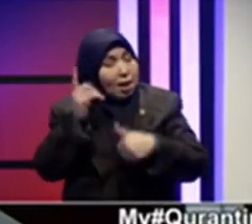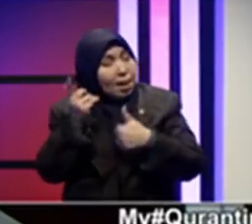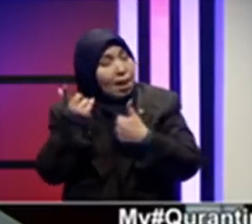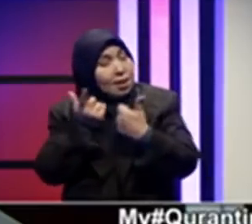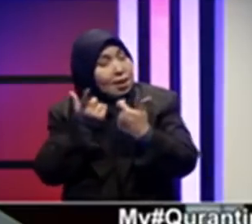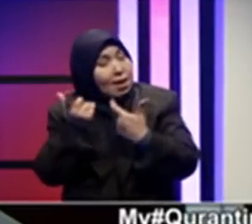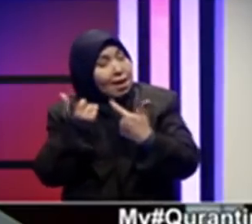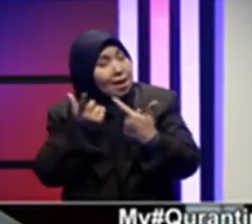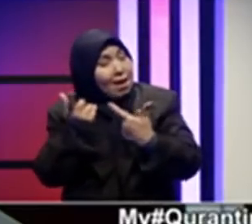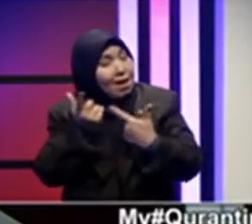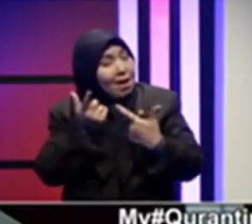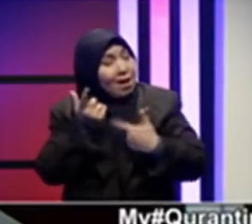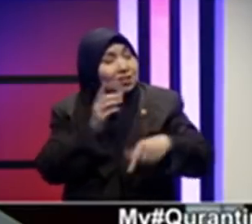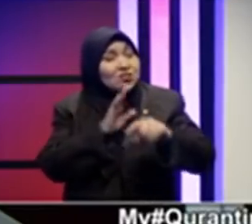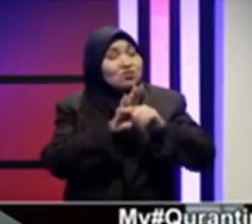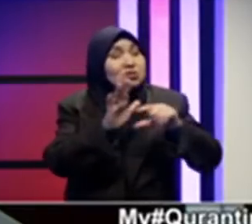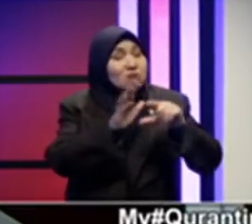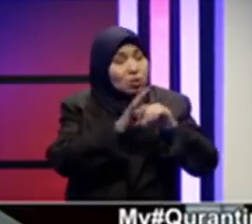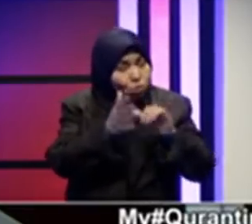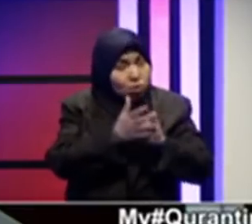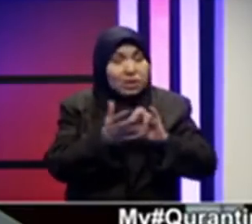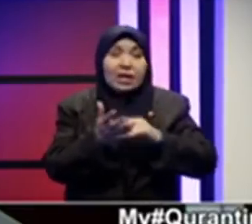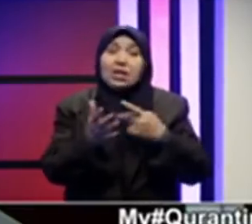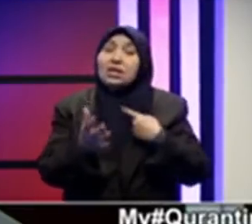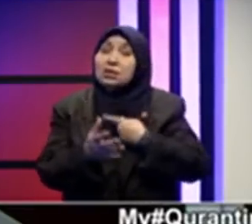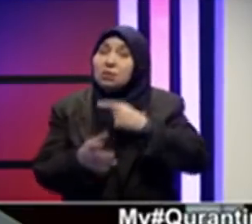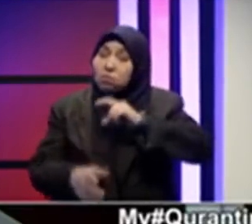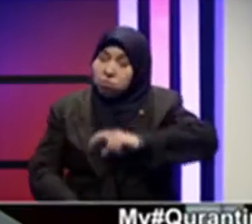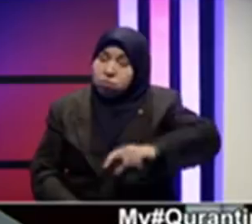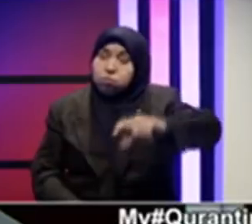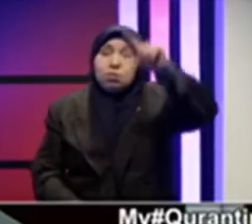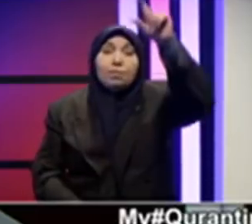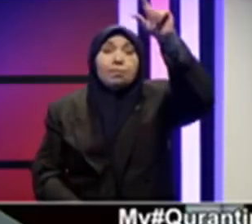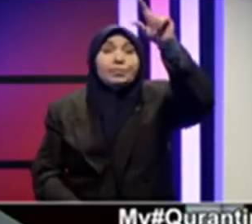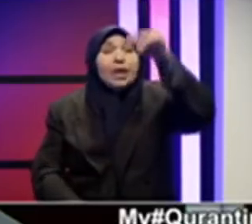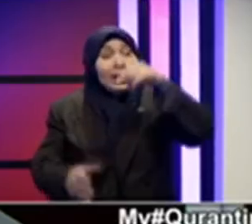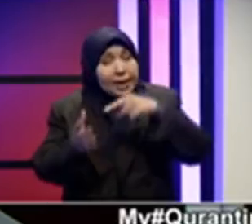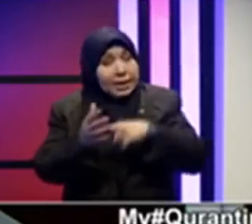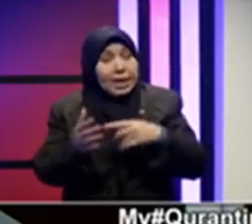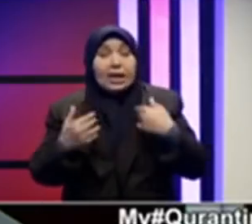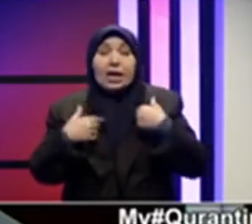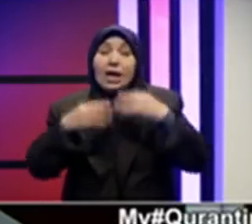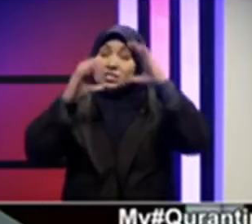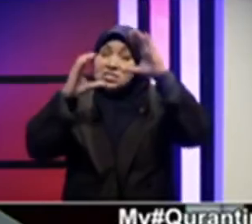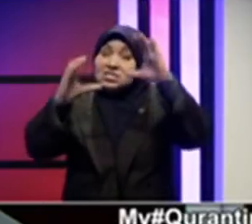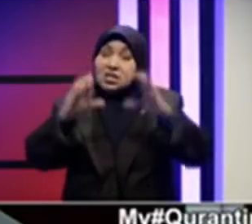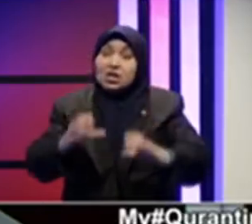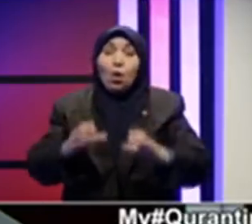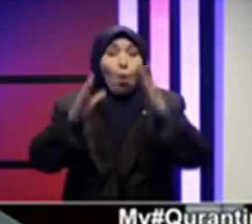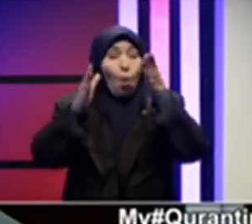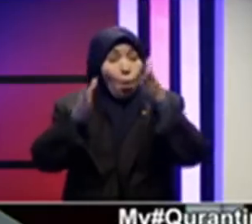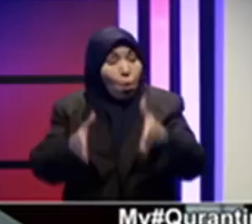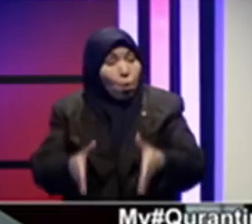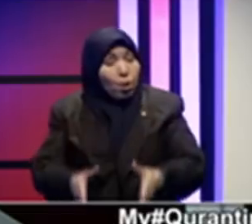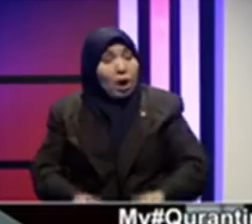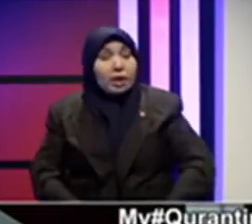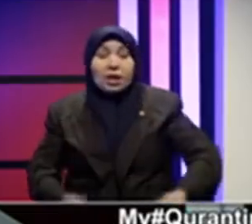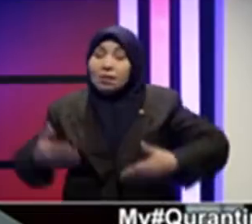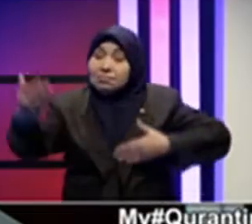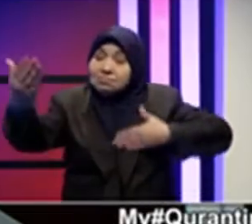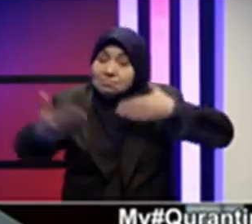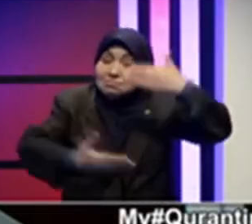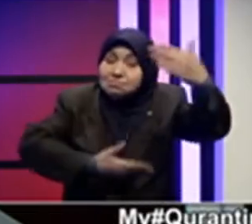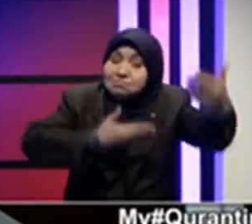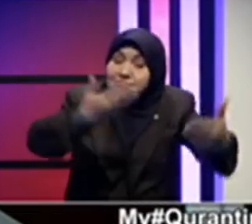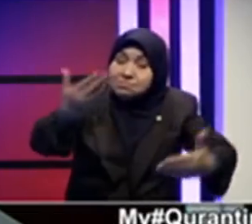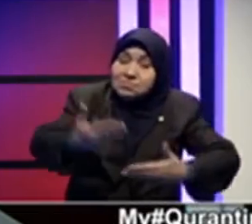istilahnya, maka itu adalah tanda kita ini menyerah diri, dan ini adalah ciri orang-orang yang dijemput oleh Allah